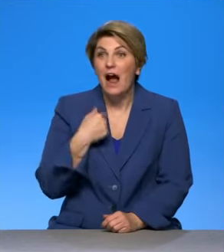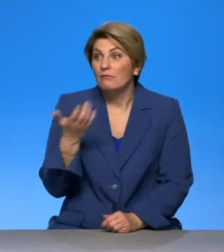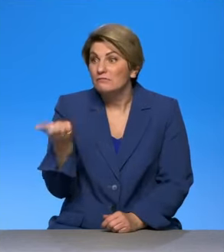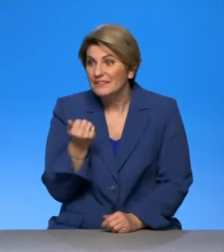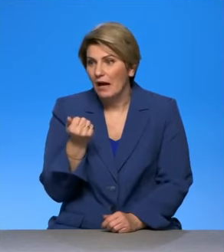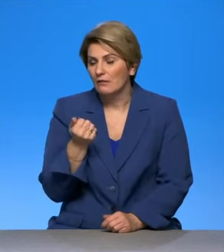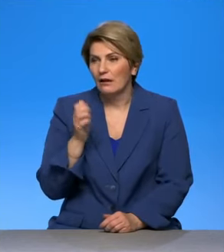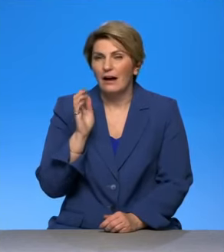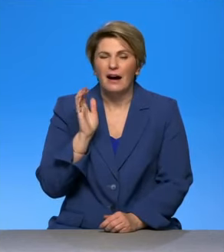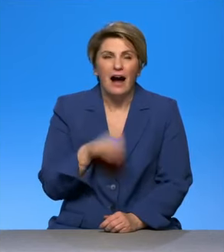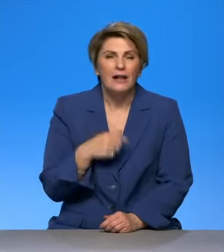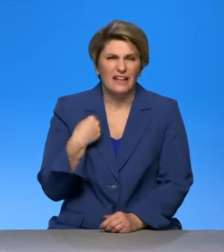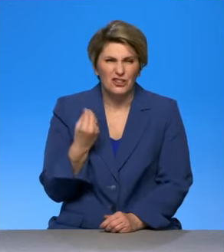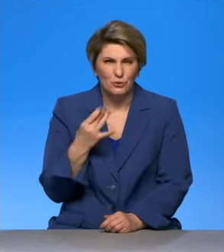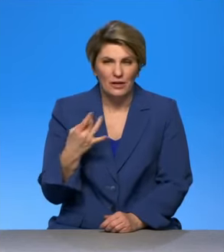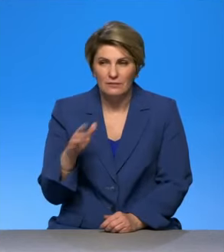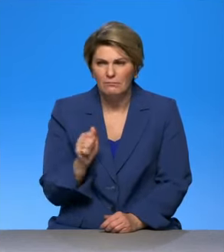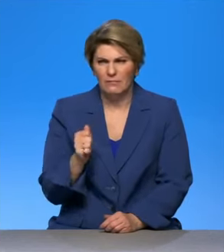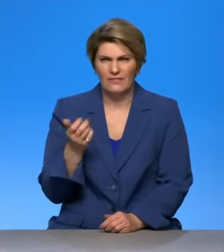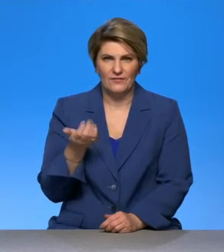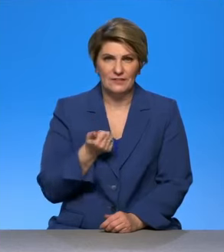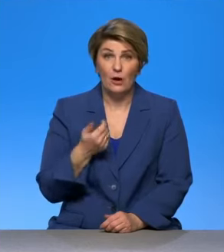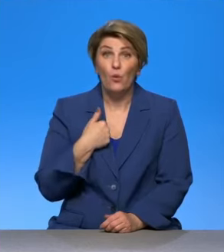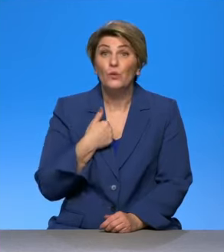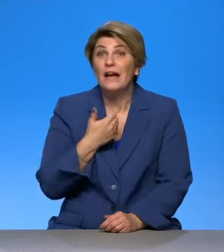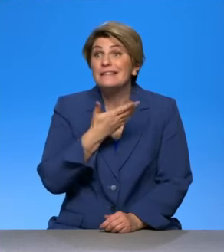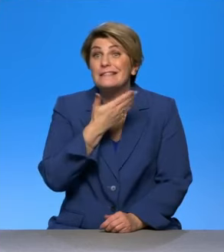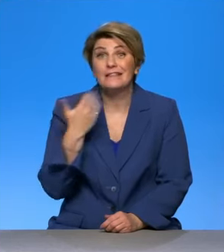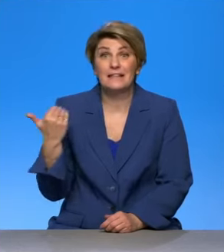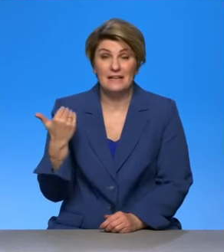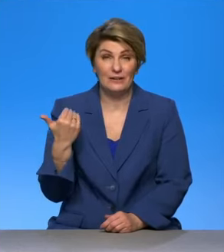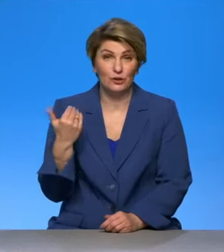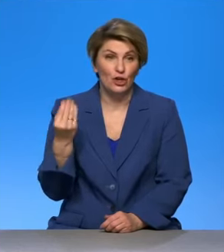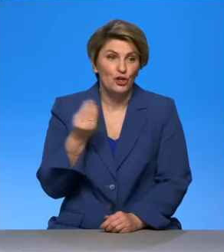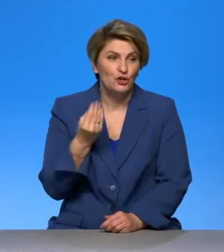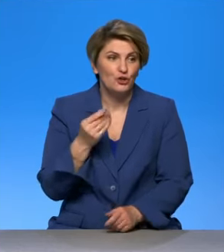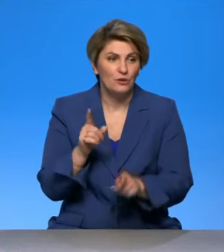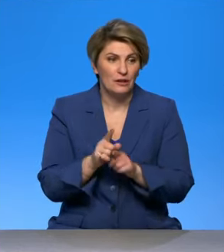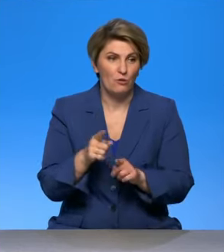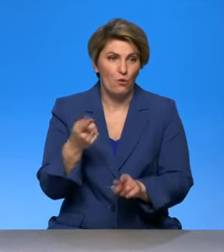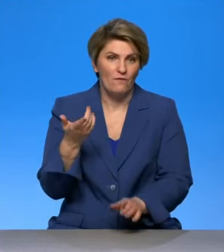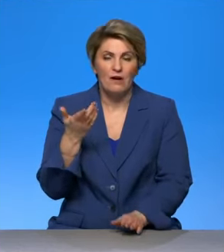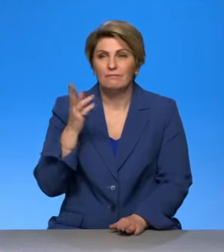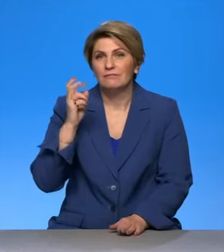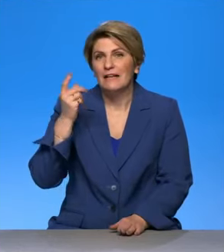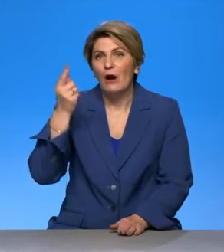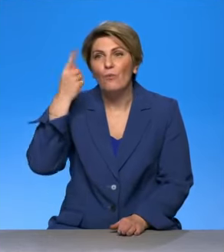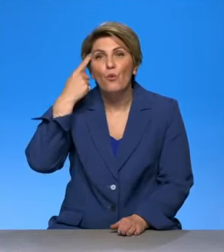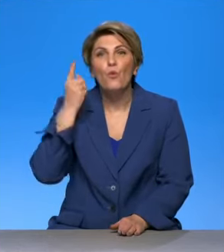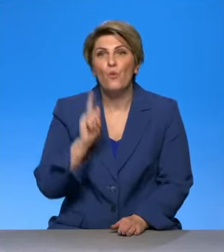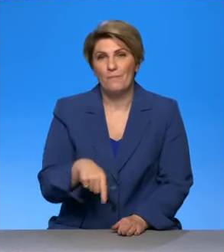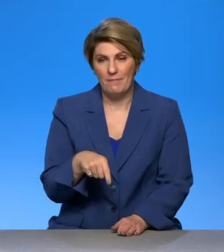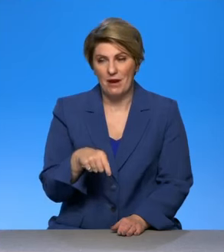считается, пошел, взял. Вот у нас нет пока компетенции, не наработались навыки правильно, грамотно с деньгами общаться. И вы, кстати,